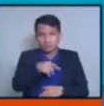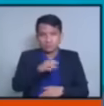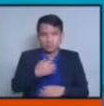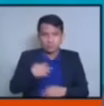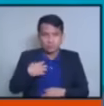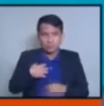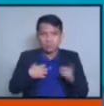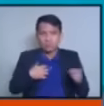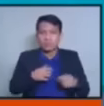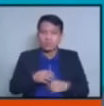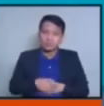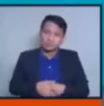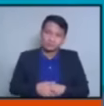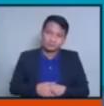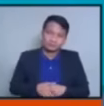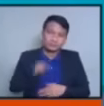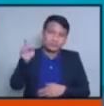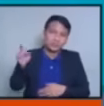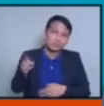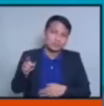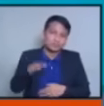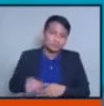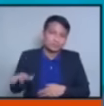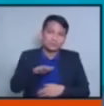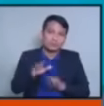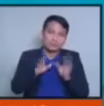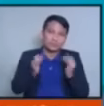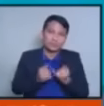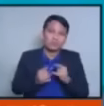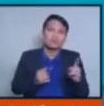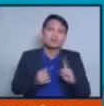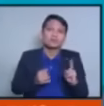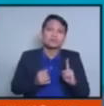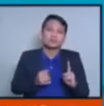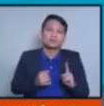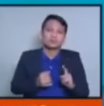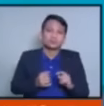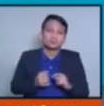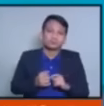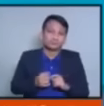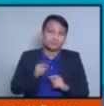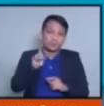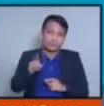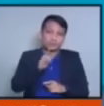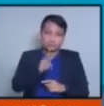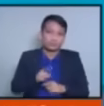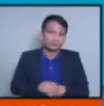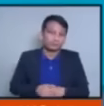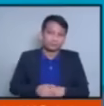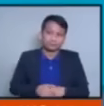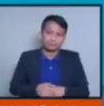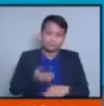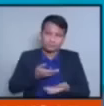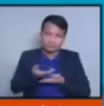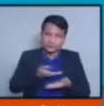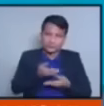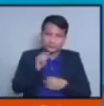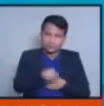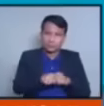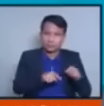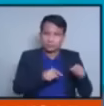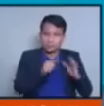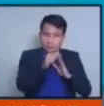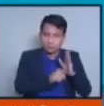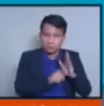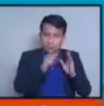Inakyat sa korte. Opo. So ikaw at ang mga taga-barangay, sabit dito, sinasabi ko na sa iyo, kukonsulta po kami sa abogado